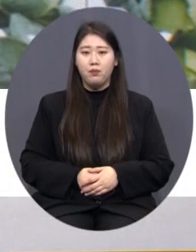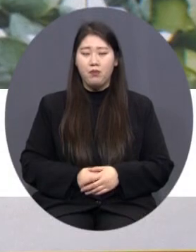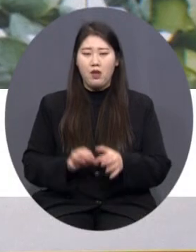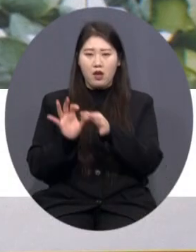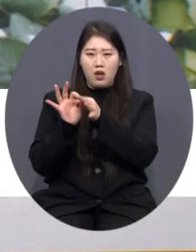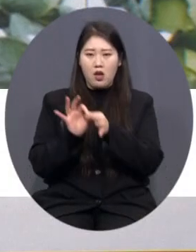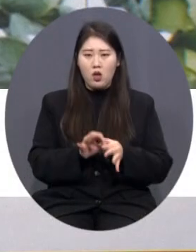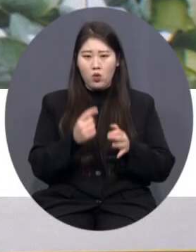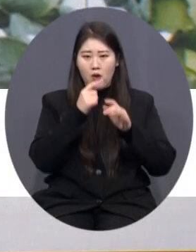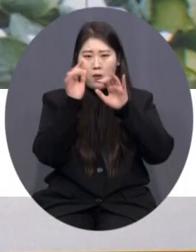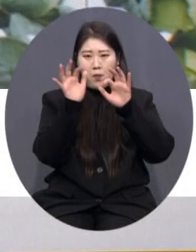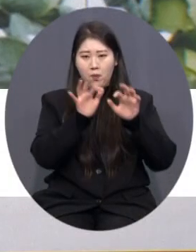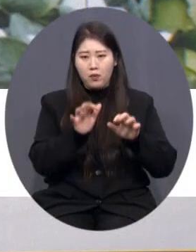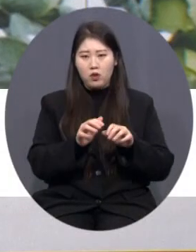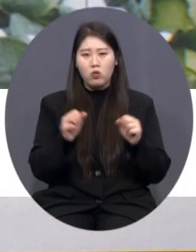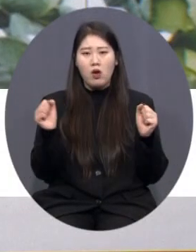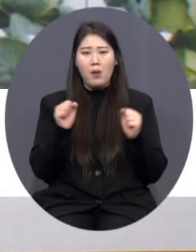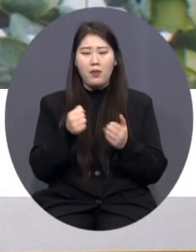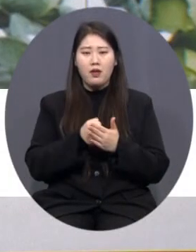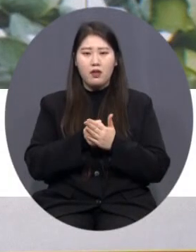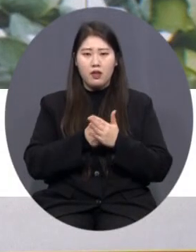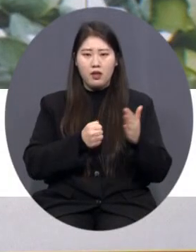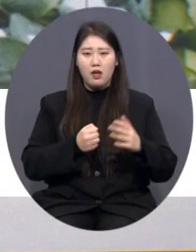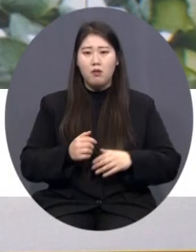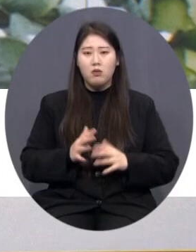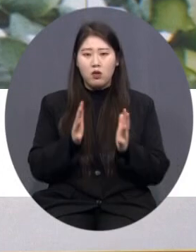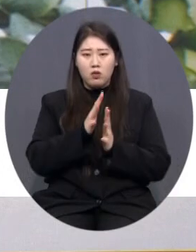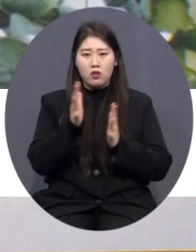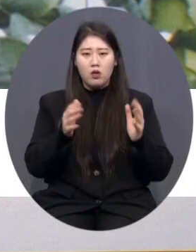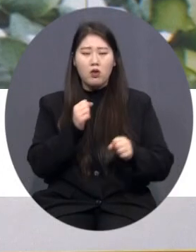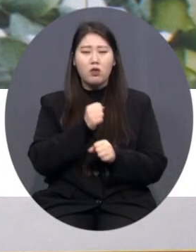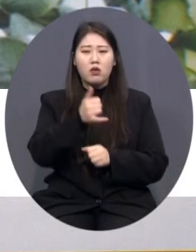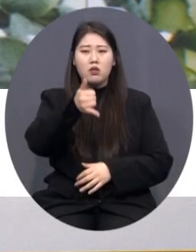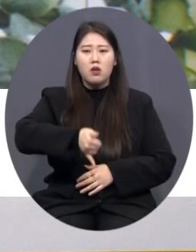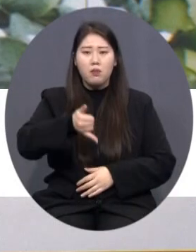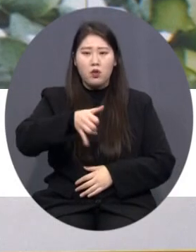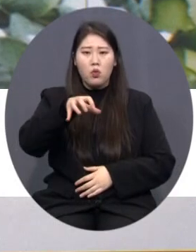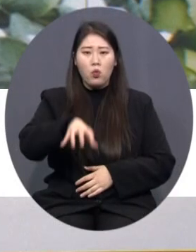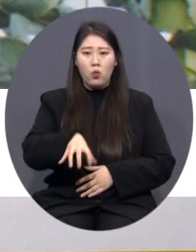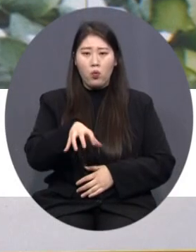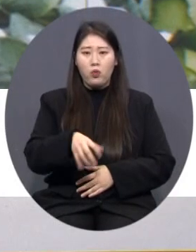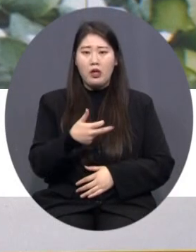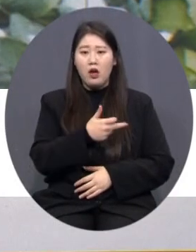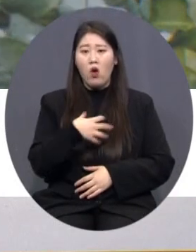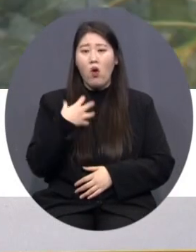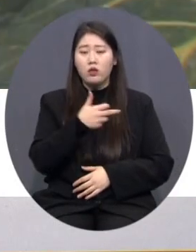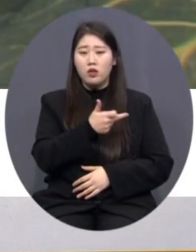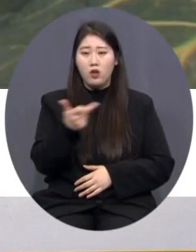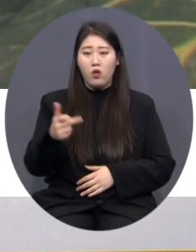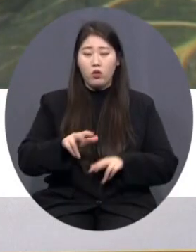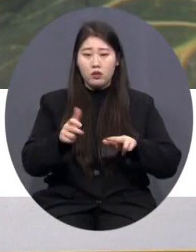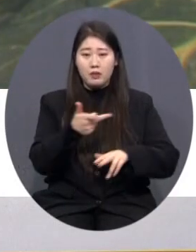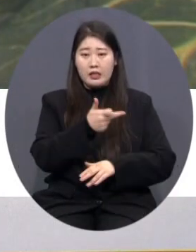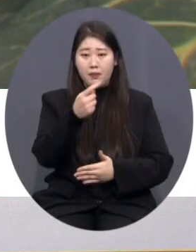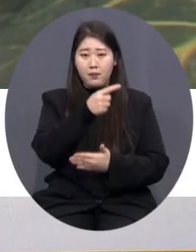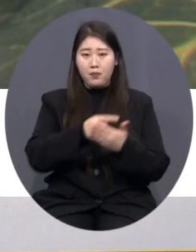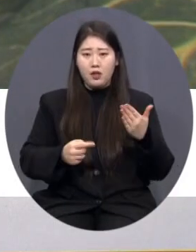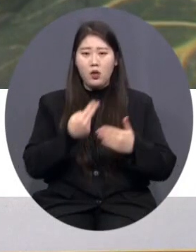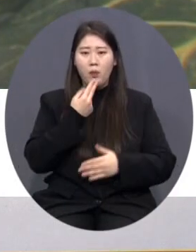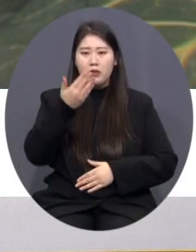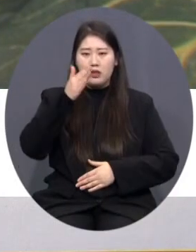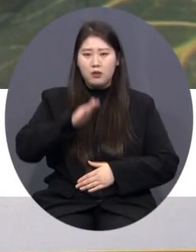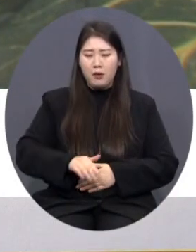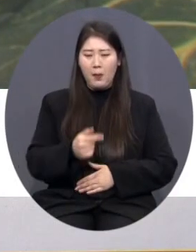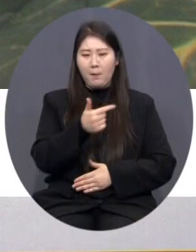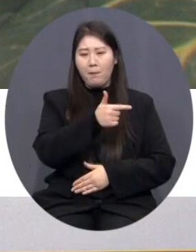연이은 폭설과 한파에 월동 작물을 재배하는 농가들의 걱정이 커지고 있는데요. 아직 큰 피해는 없지만 피해 확산 조짐이